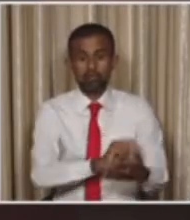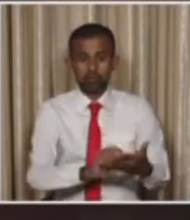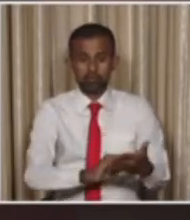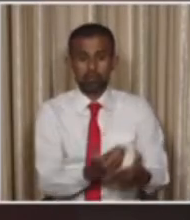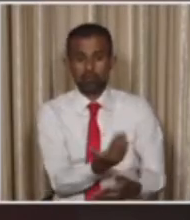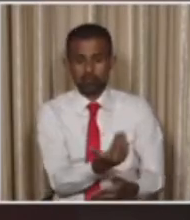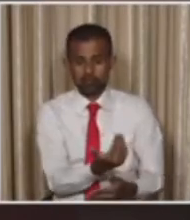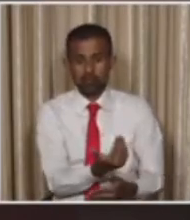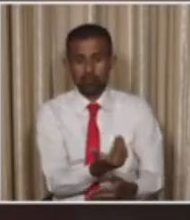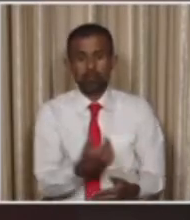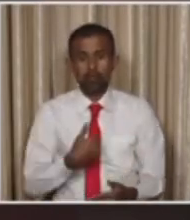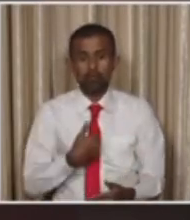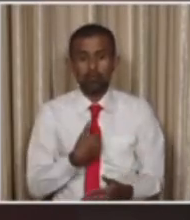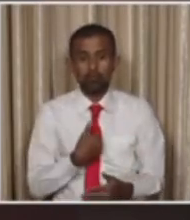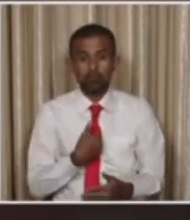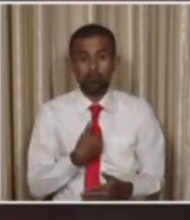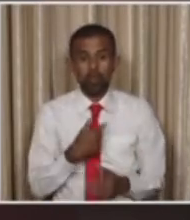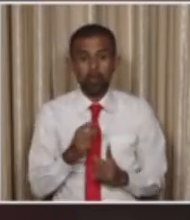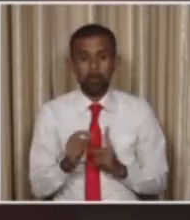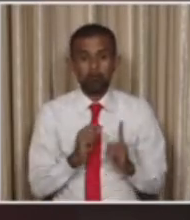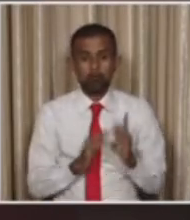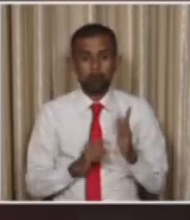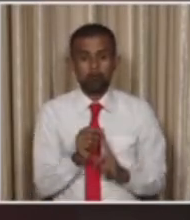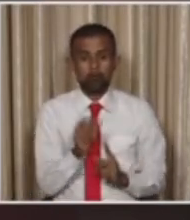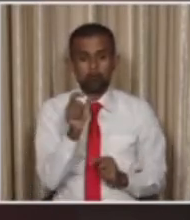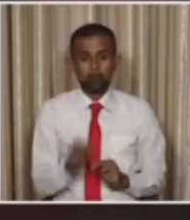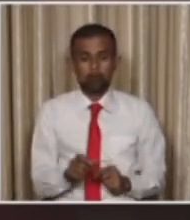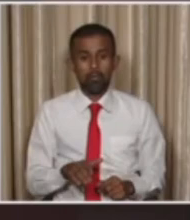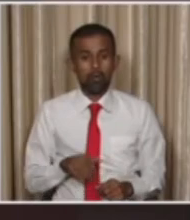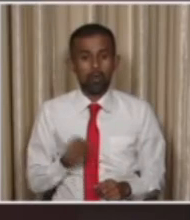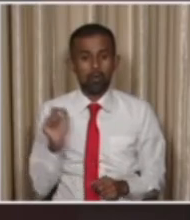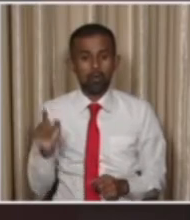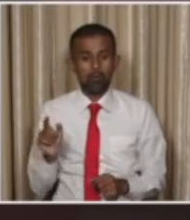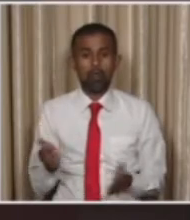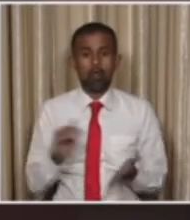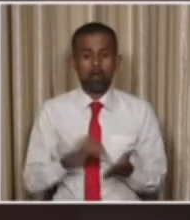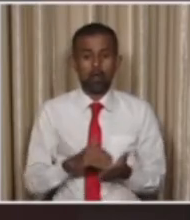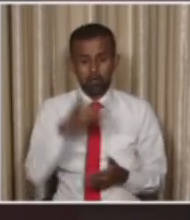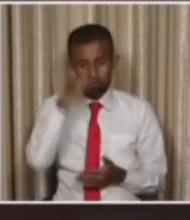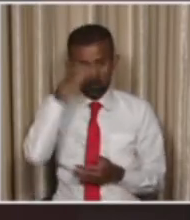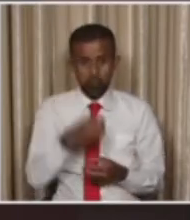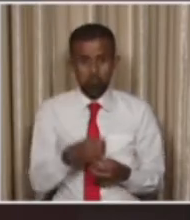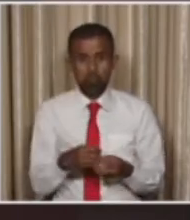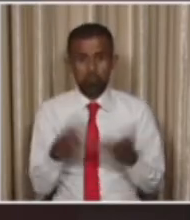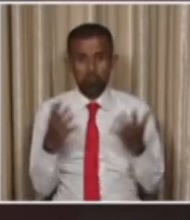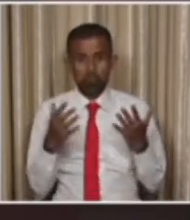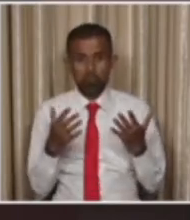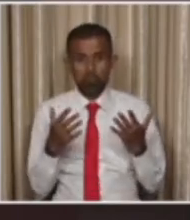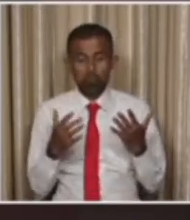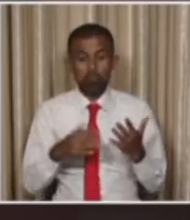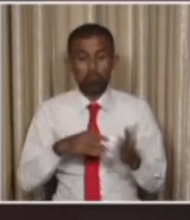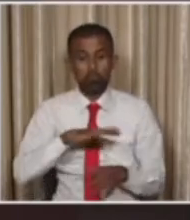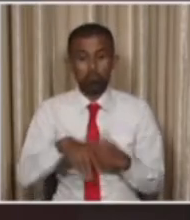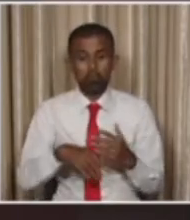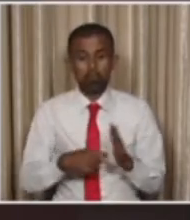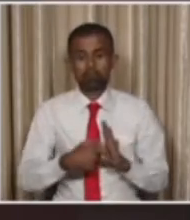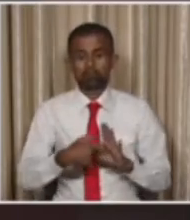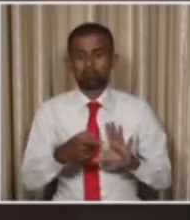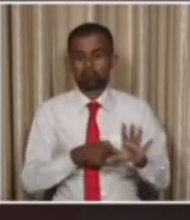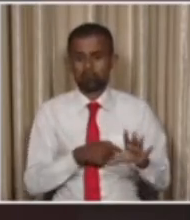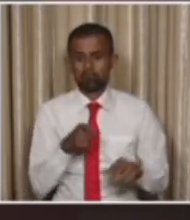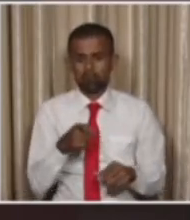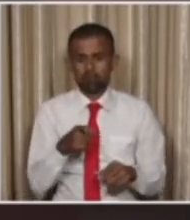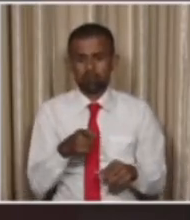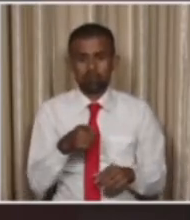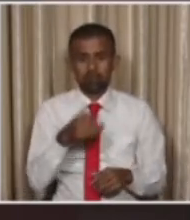මේ අපේ අපේ පැත්තේ ඉන්න පාර්ලිමේන්තු මන්ත්‍රීවරයෙක් මුල් කරගෙන මේ ආයේ පාස්කු ප්‍රහාරය එළියට අරගෙන මේ ගොඩ යන්න හදනවා.